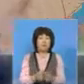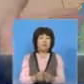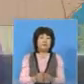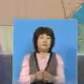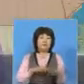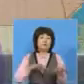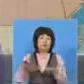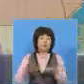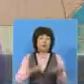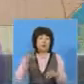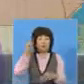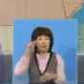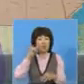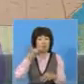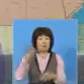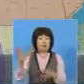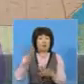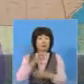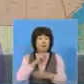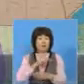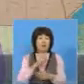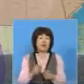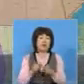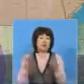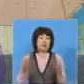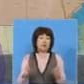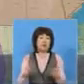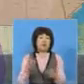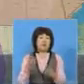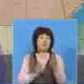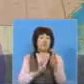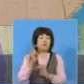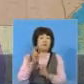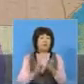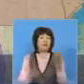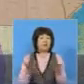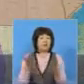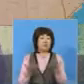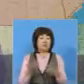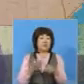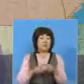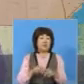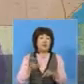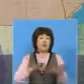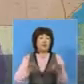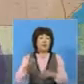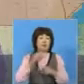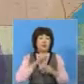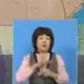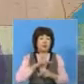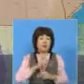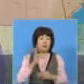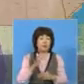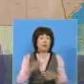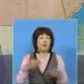нашими китайскими партнерами. Остриться именно таких заводов. Да, завтра, если этот проект заработает, мы имеем свой